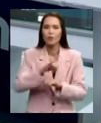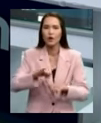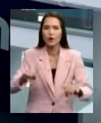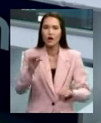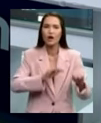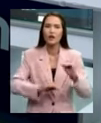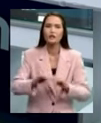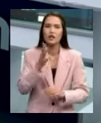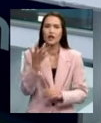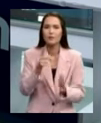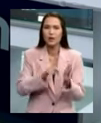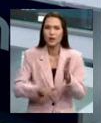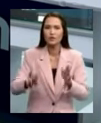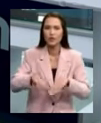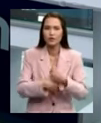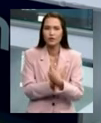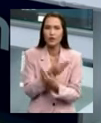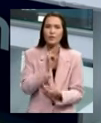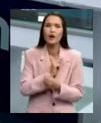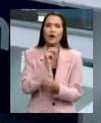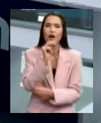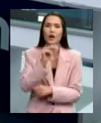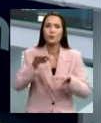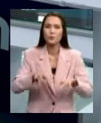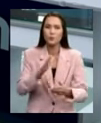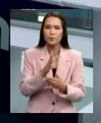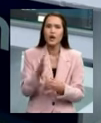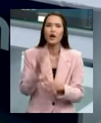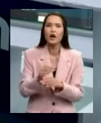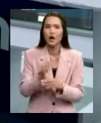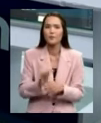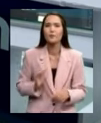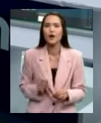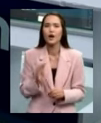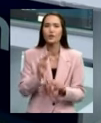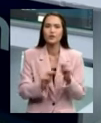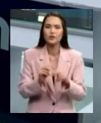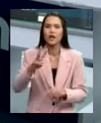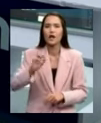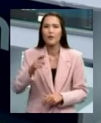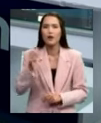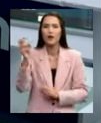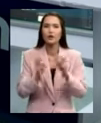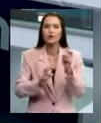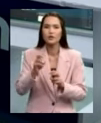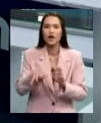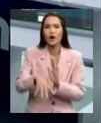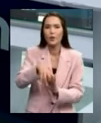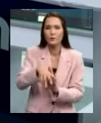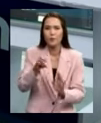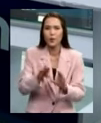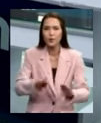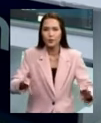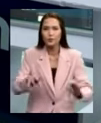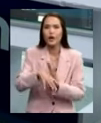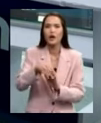производстве создадут 570 новых рабочих мест. Параллельно «Казпетродриллинг» строит в Мангыстау завод по производству насосно-компрессорных